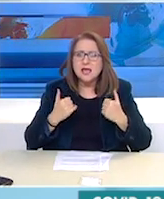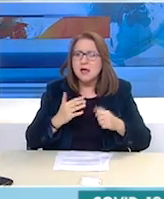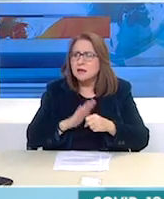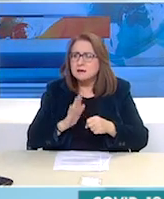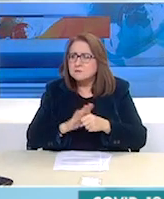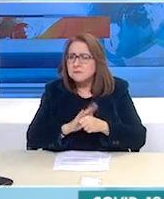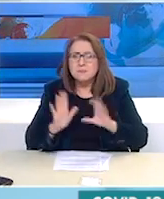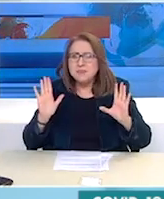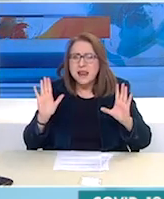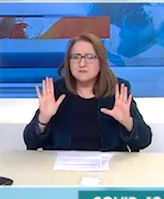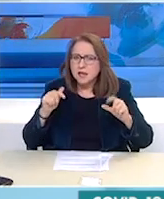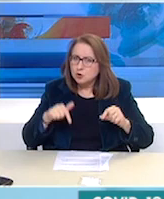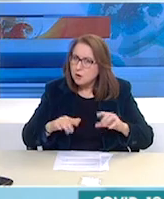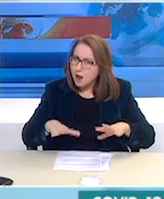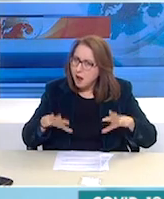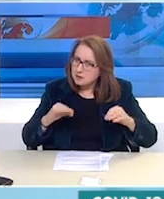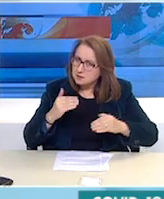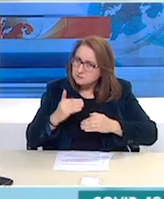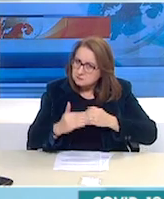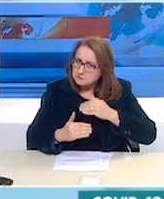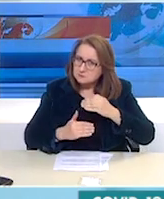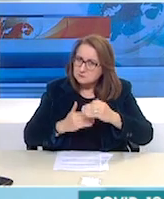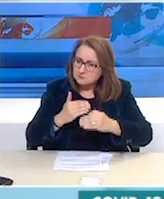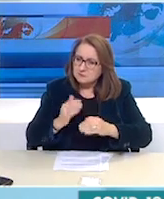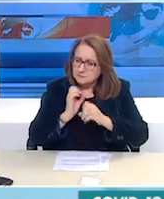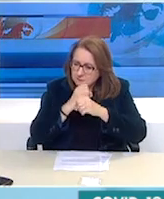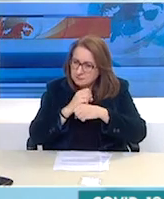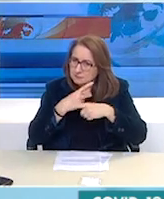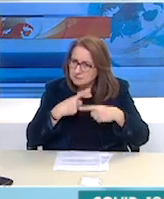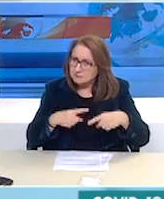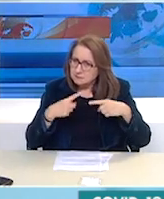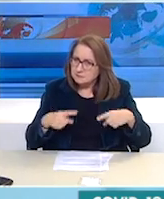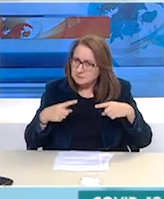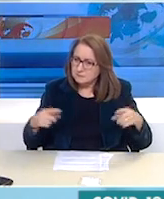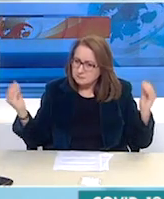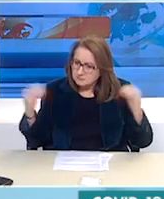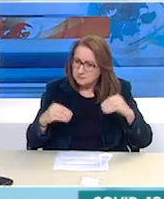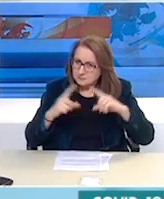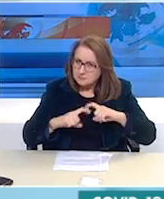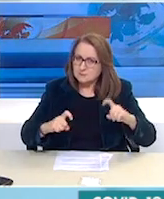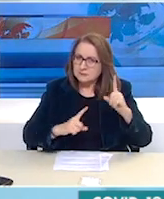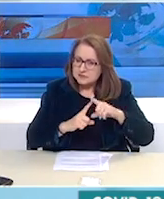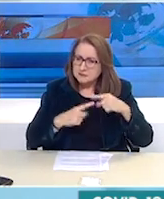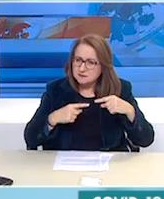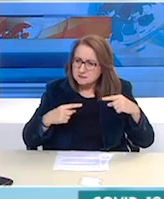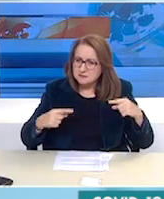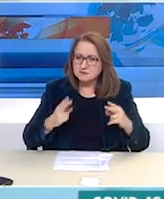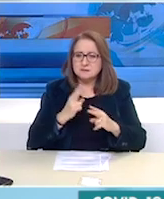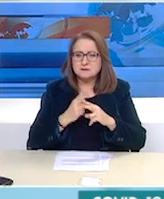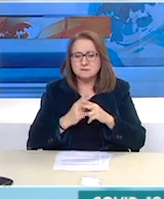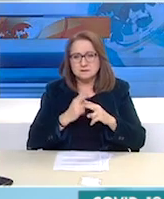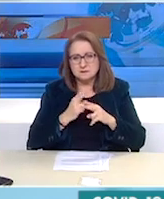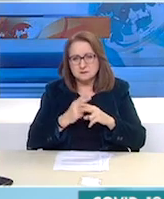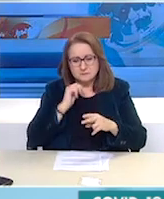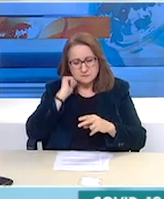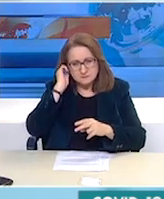τον εργαστηριακό έλεγχο, βοηθάς και μια χώρα να επανέλθει στην κανονικότητα. Και φυσικά εκεί οι προτεραιότητες αφορούν τέτοιους πληθυσμούς, όπως αυτοί που αναφέρονται